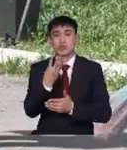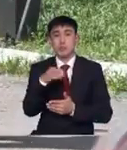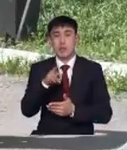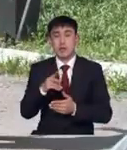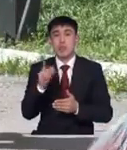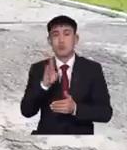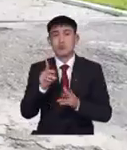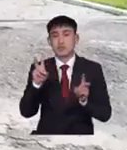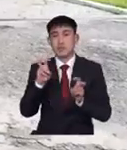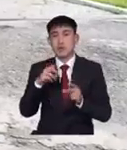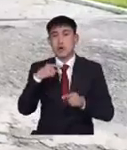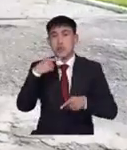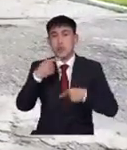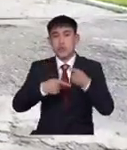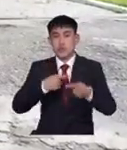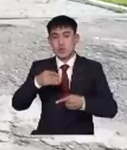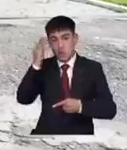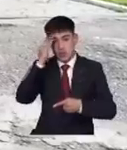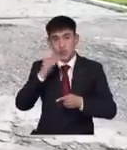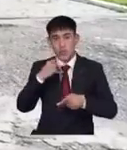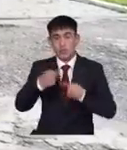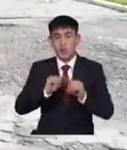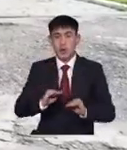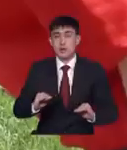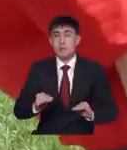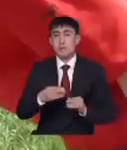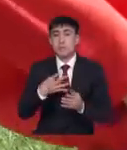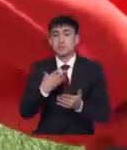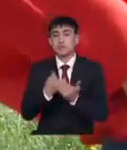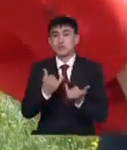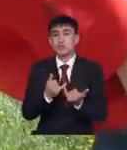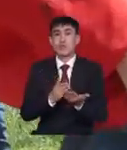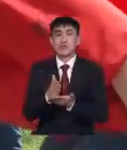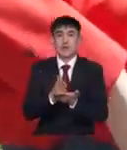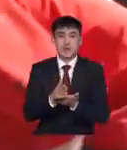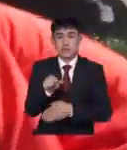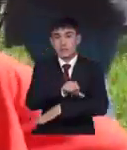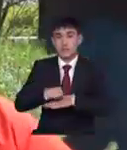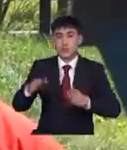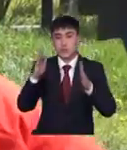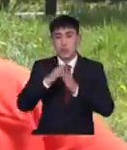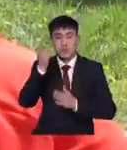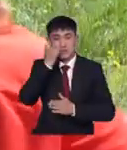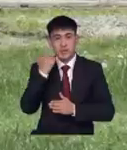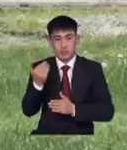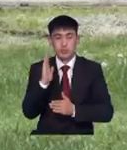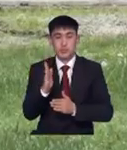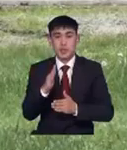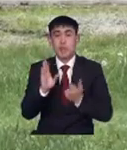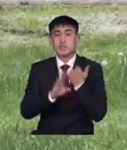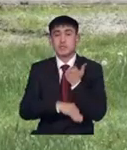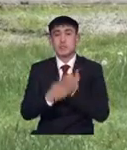тему «Унегеле Орпак», посвященная уборке и благоустройству дворов Дома ветеранов и территории домов престарелых. И в